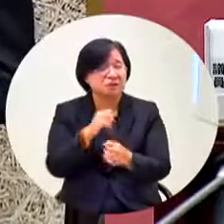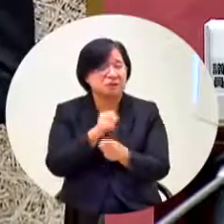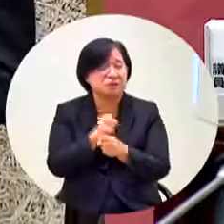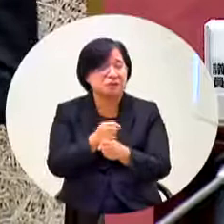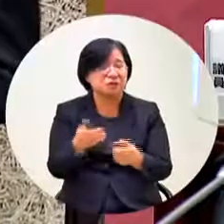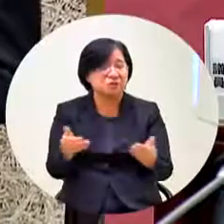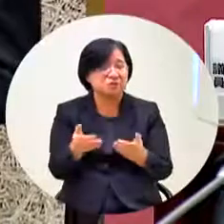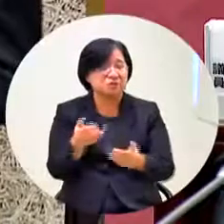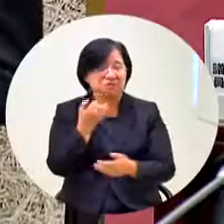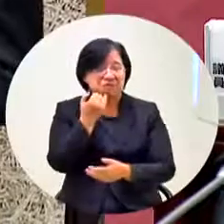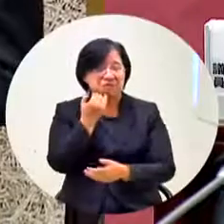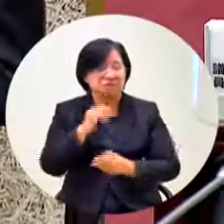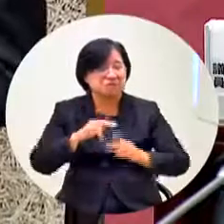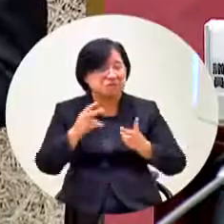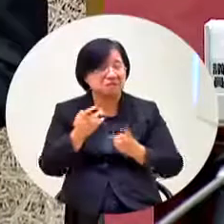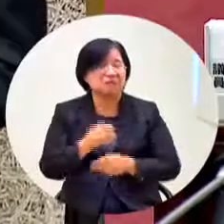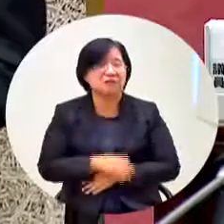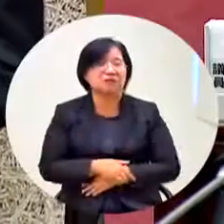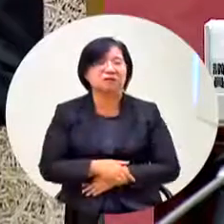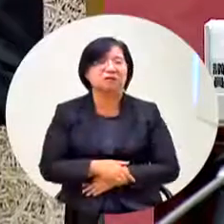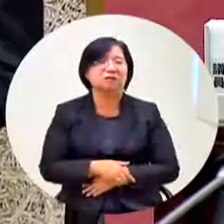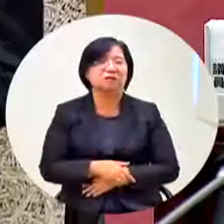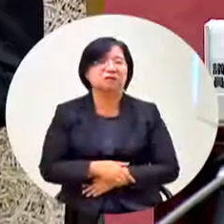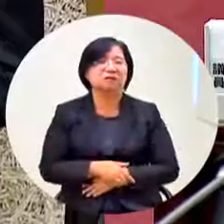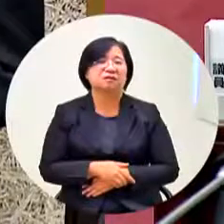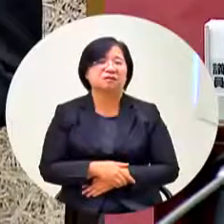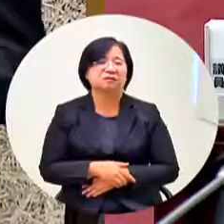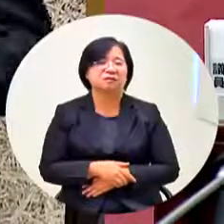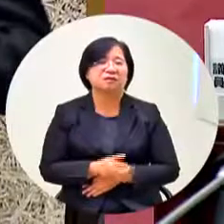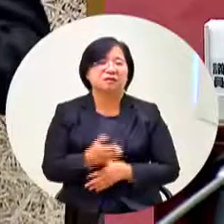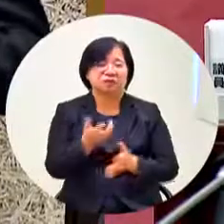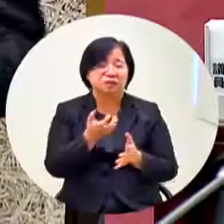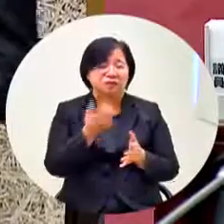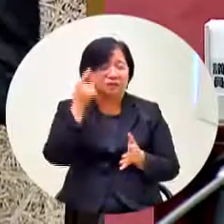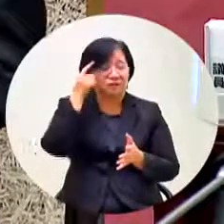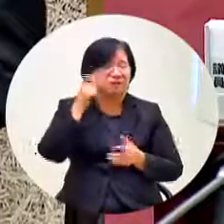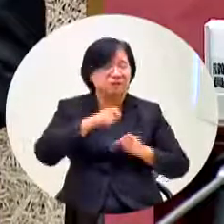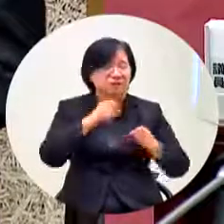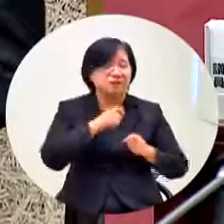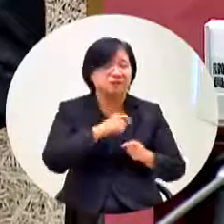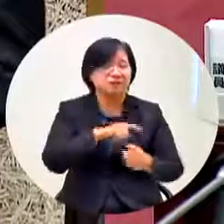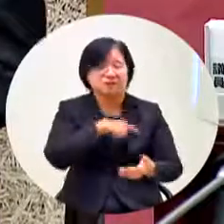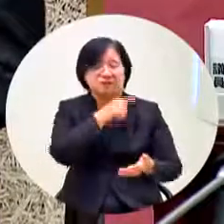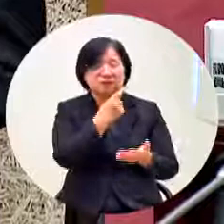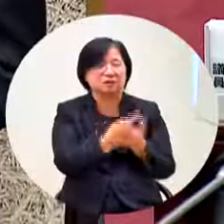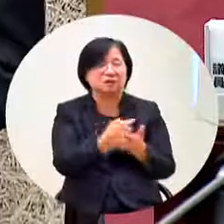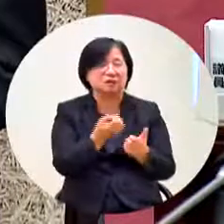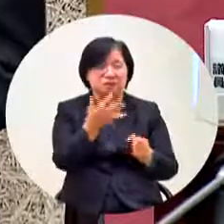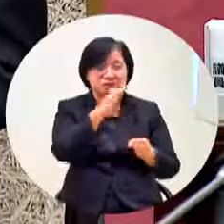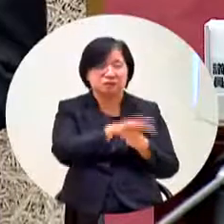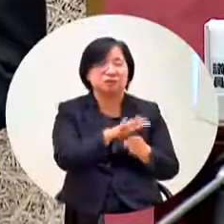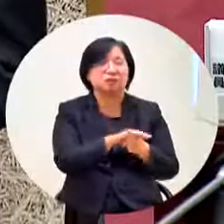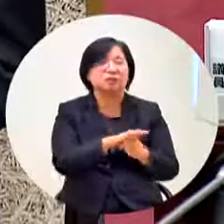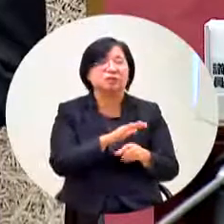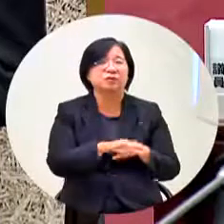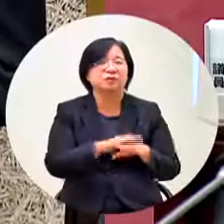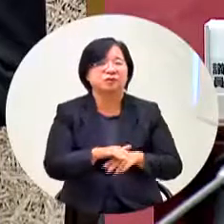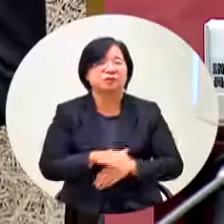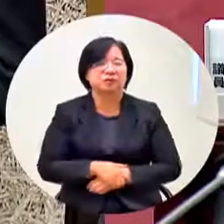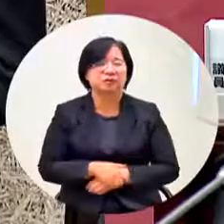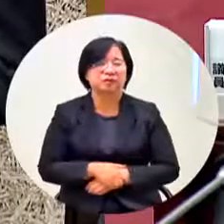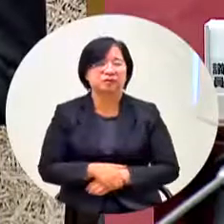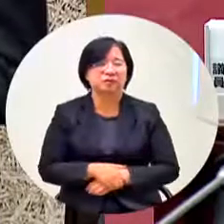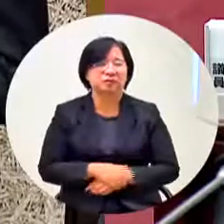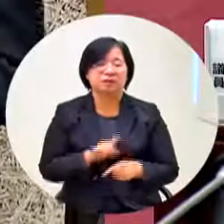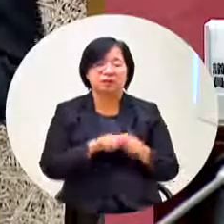他是用前瞻的话，他是可以全额补助啦，对市府的这一个负担。 当时你们是这样跟我答复的啊，说要跟中